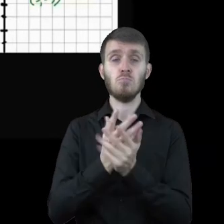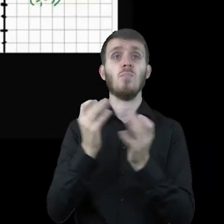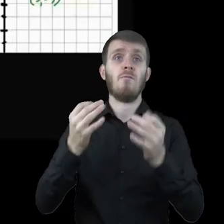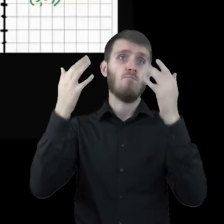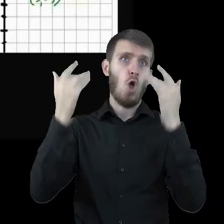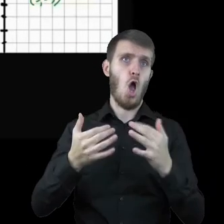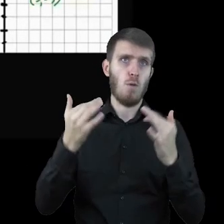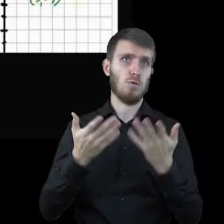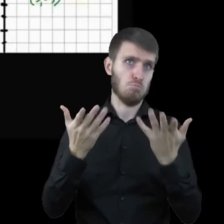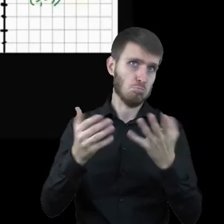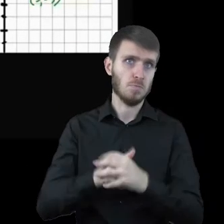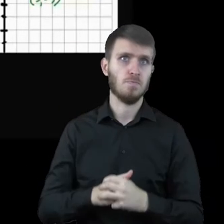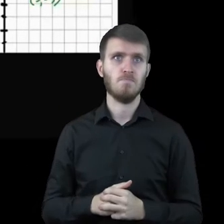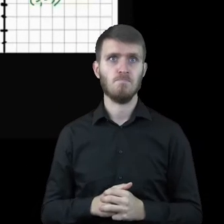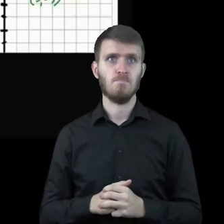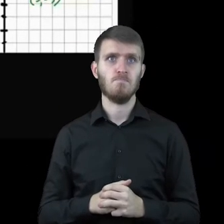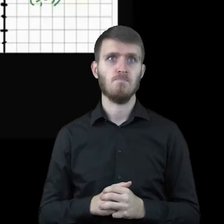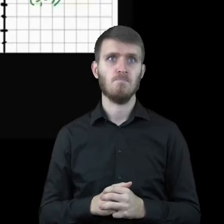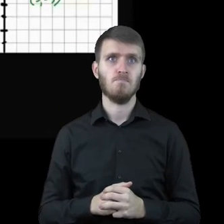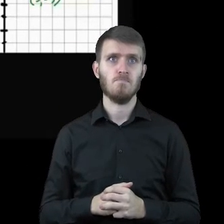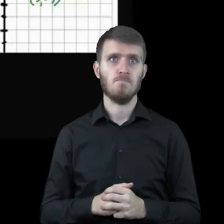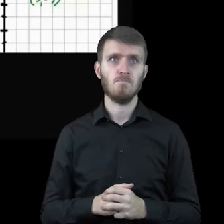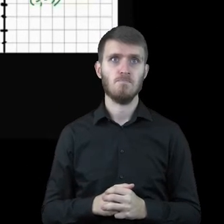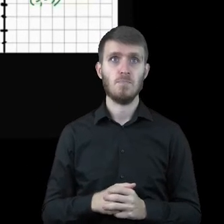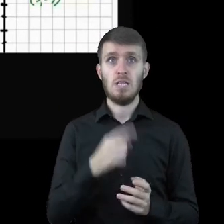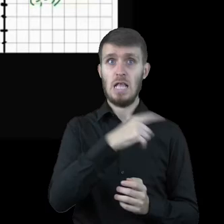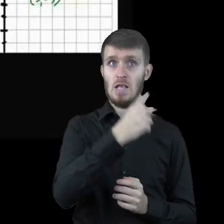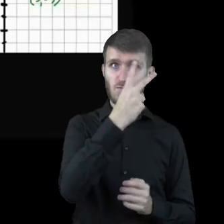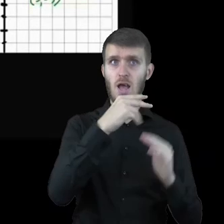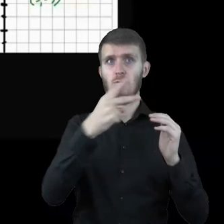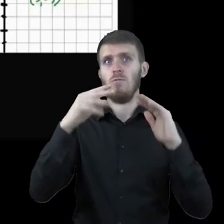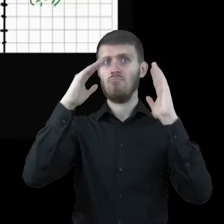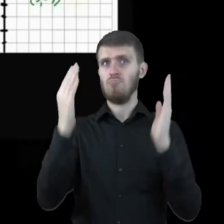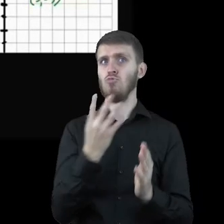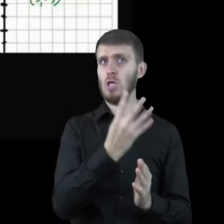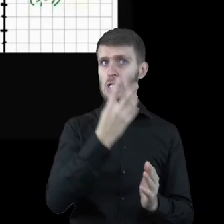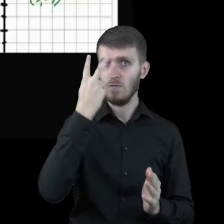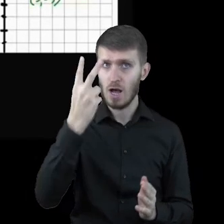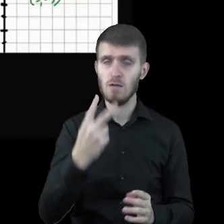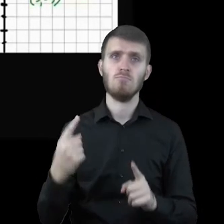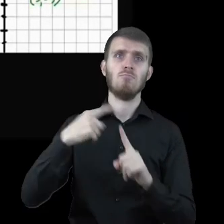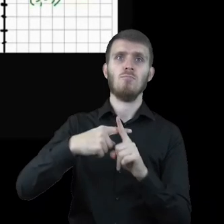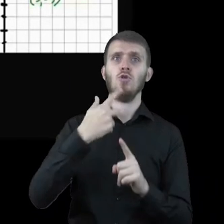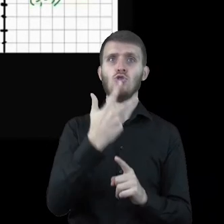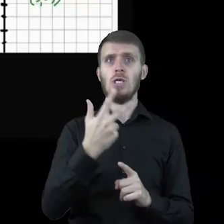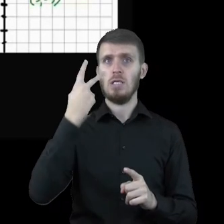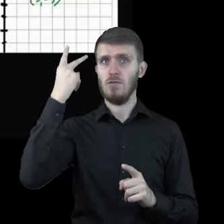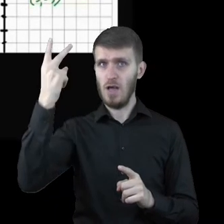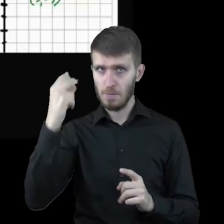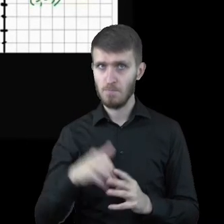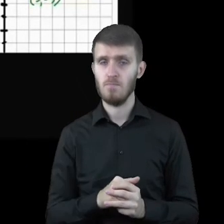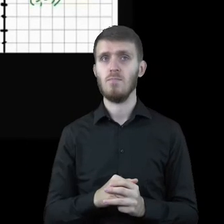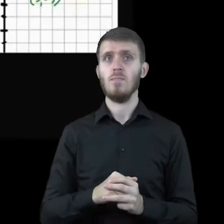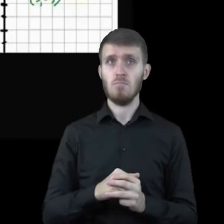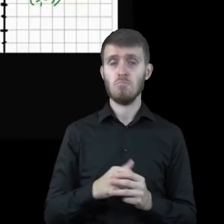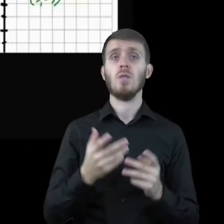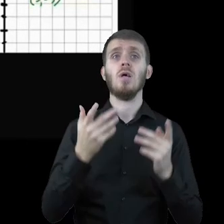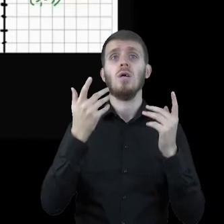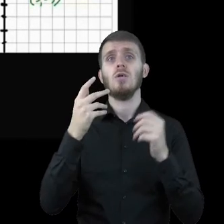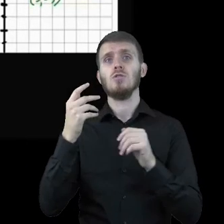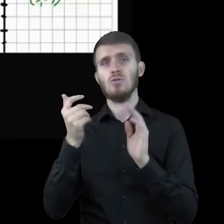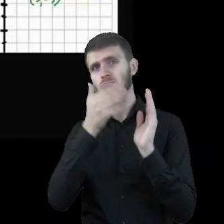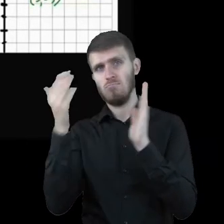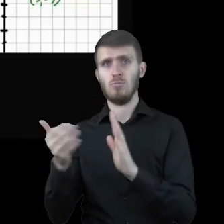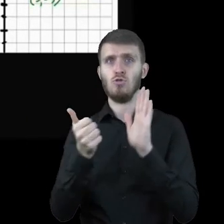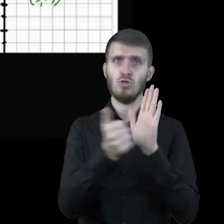4 do kwadratu plus 3 do kwadratu, czyli to jest 16